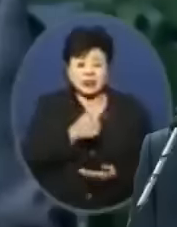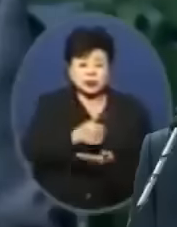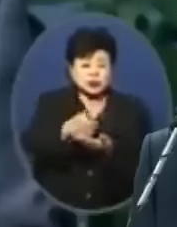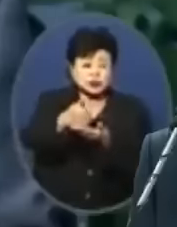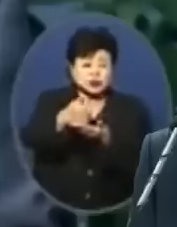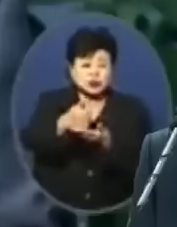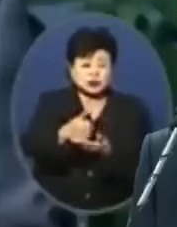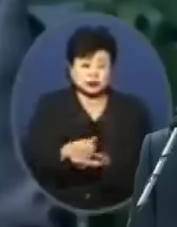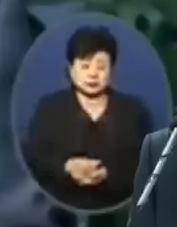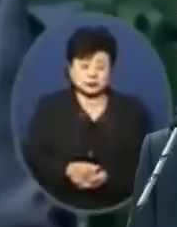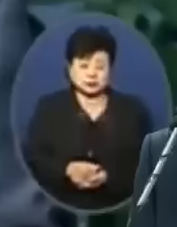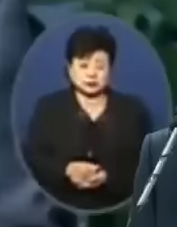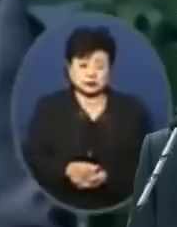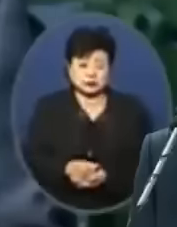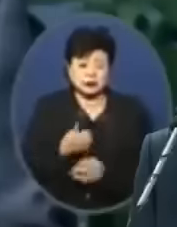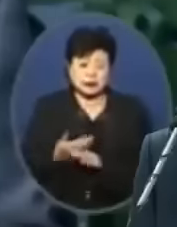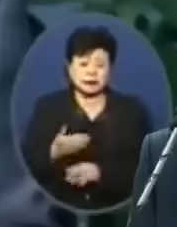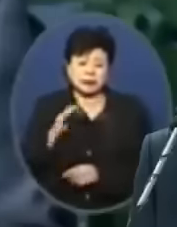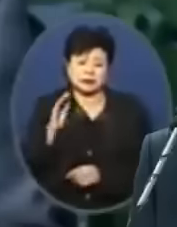주님에게 등을 돌리게 되는 것입니다.